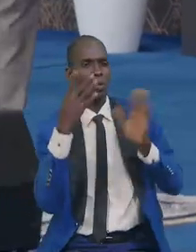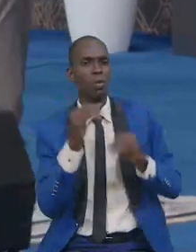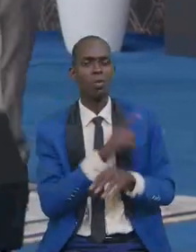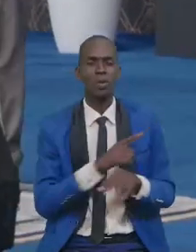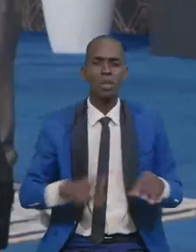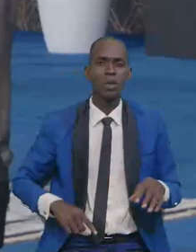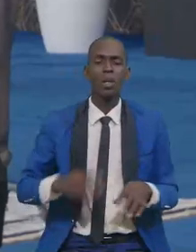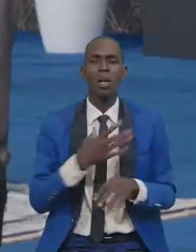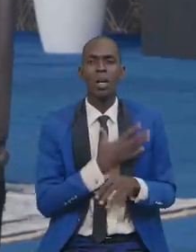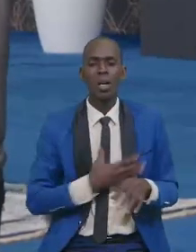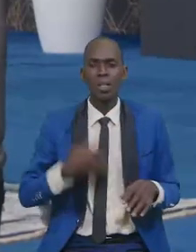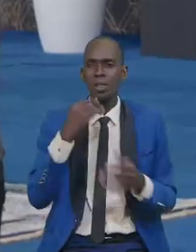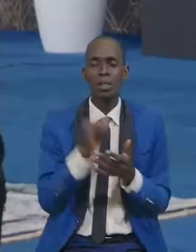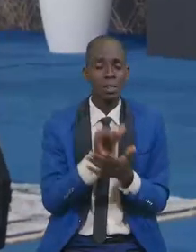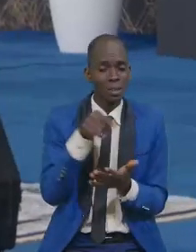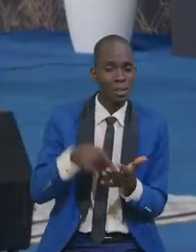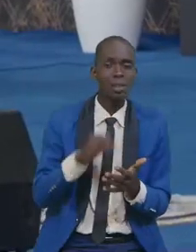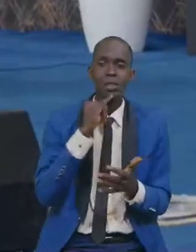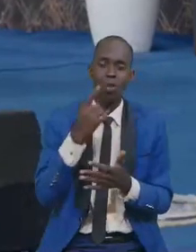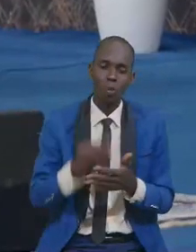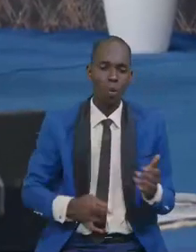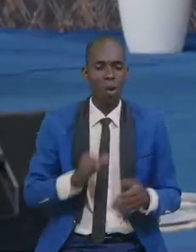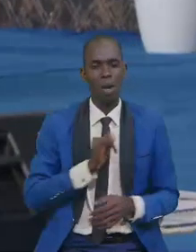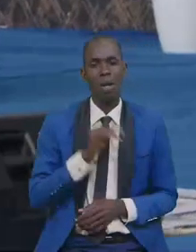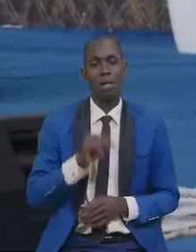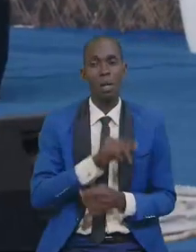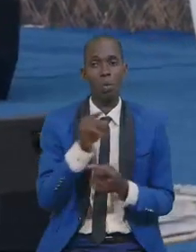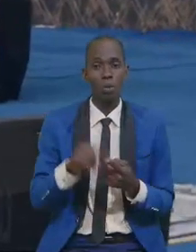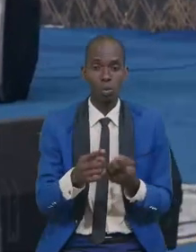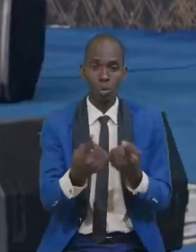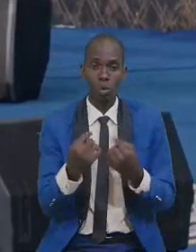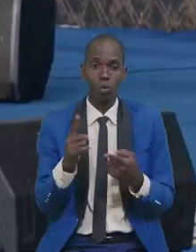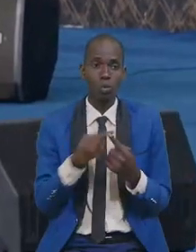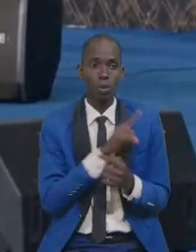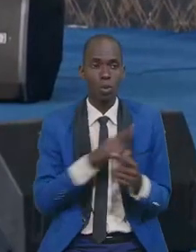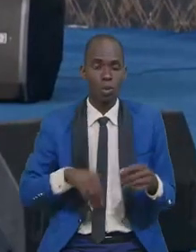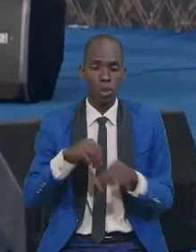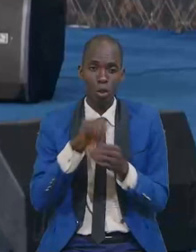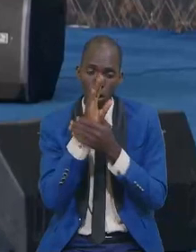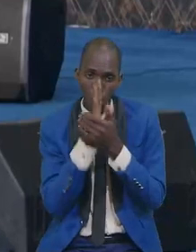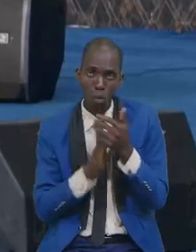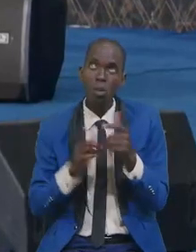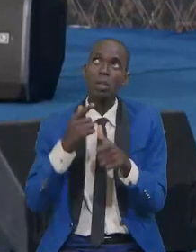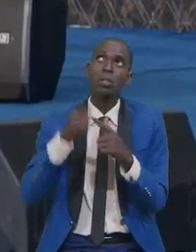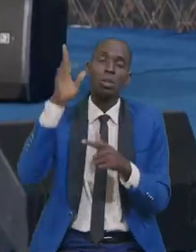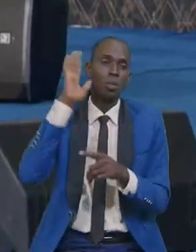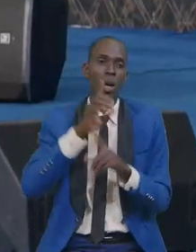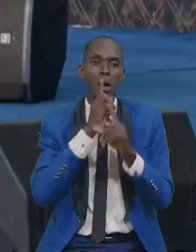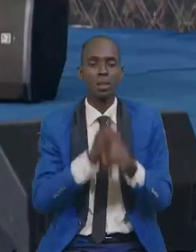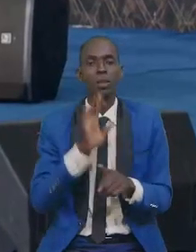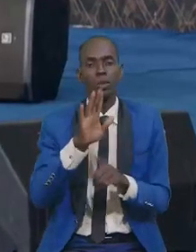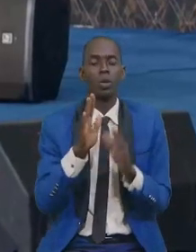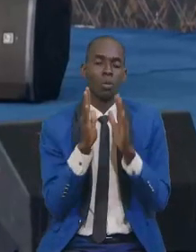et dire, Seigneur, voici ce que je veux. Et quand tu viens dans l'humilité de cette manière, il va exaucer